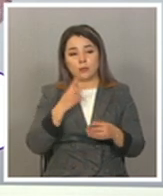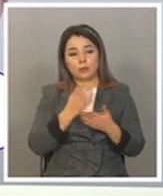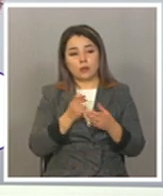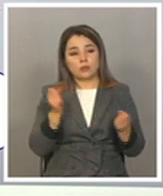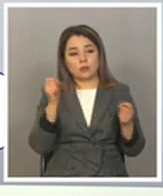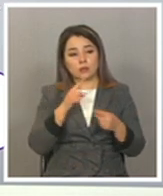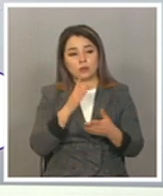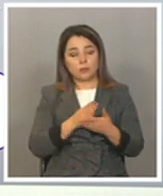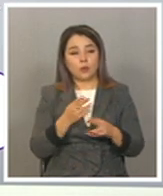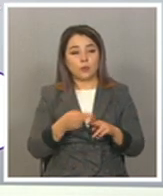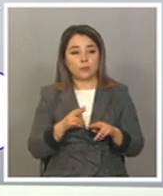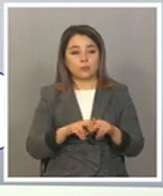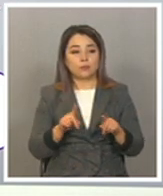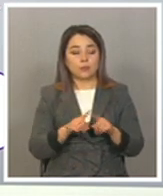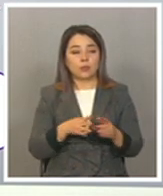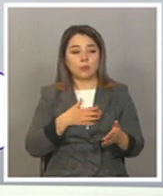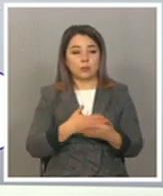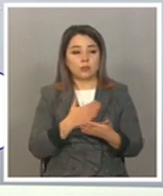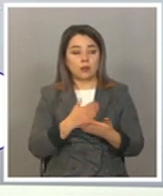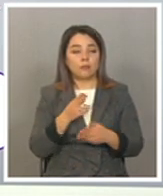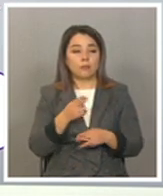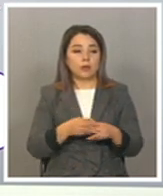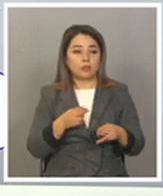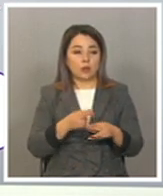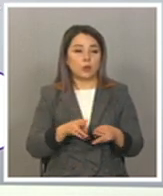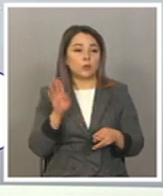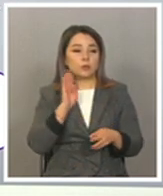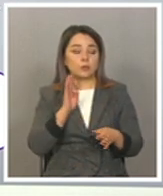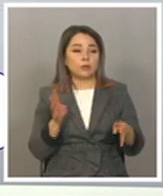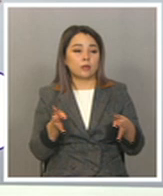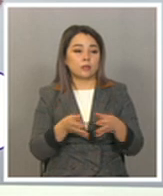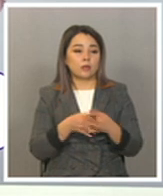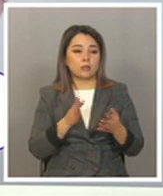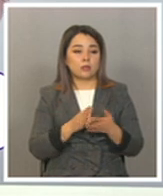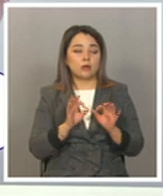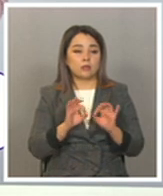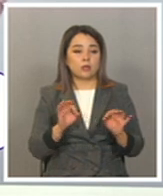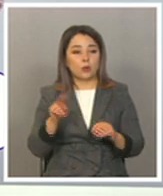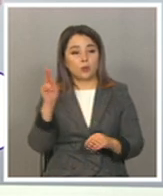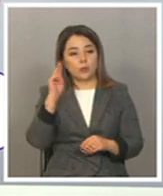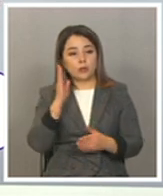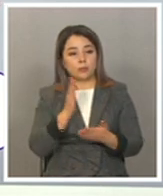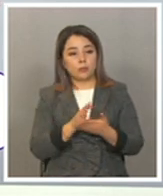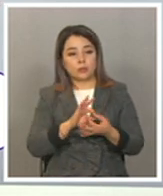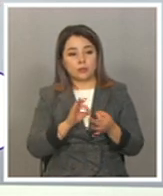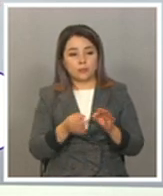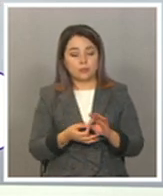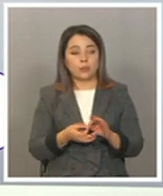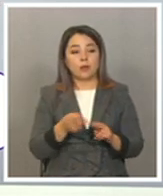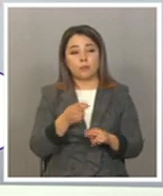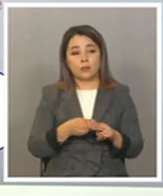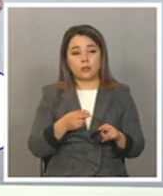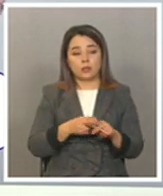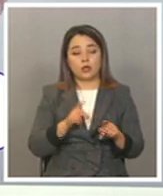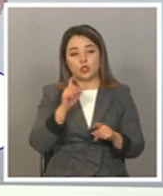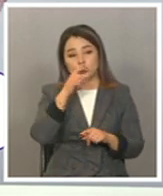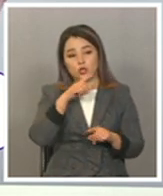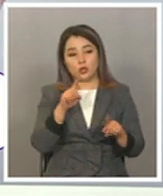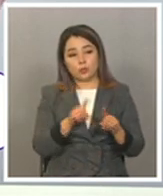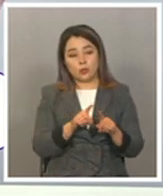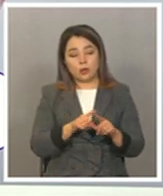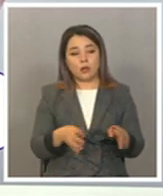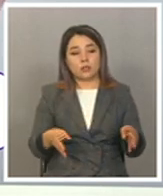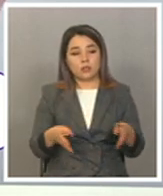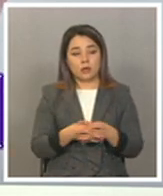білдіңіздер. Сонымен қатар белсенді металдардың сумен әрекеттесуін сипаттауды үйрендіңіздер. Металдардың қышқылдармен